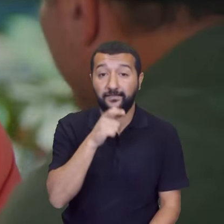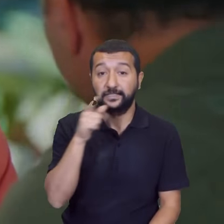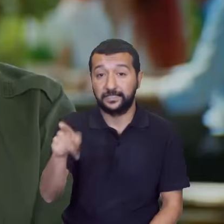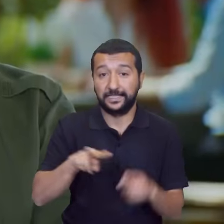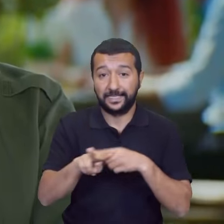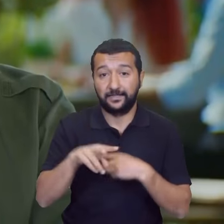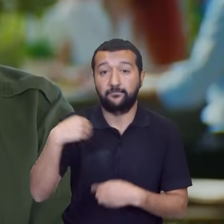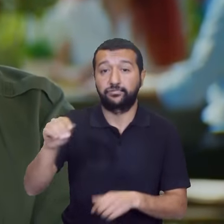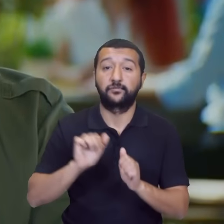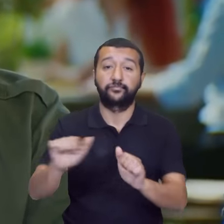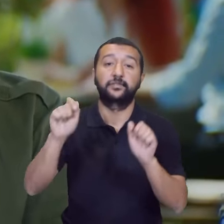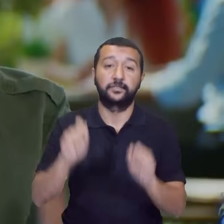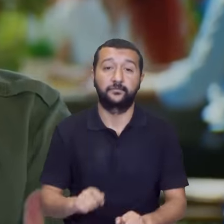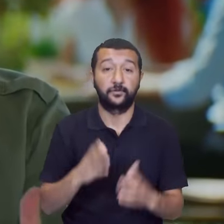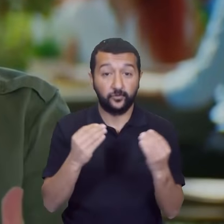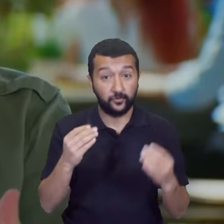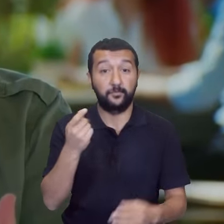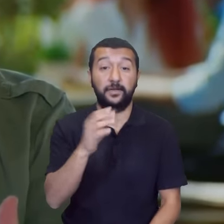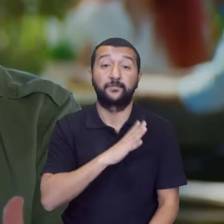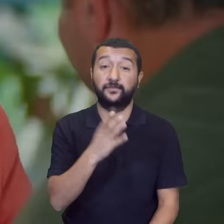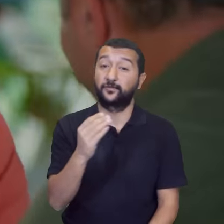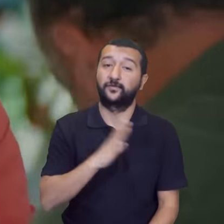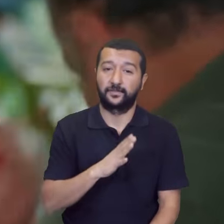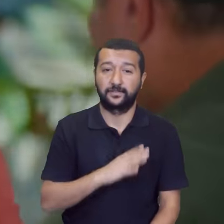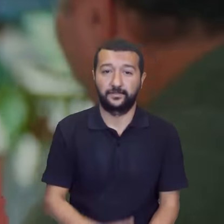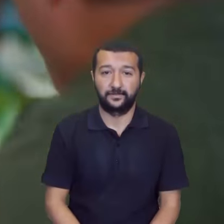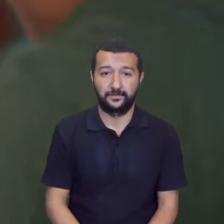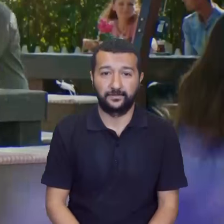de yadigara kakaladım zaten. Çok paramız var, çok.